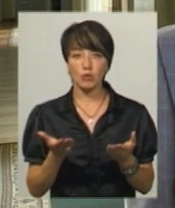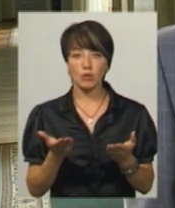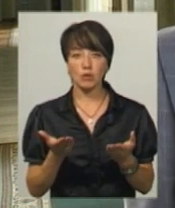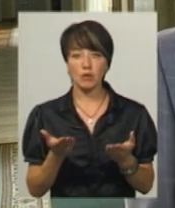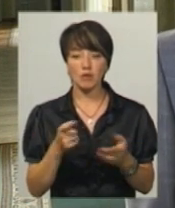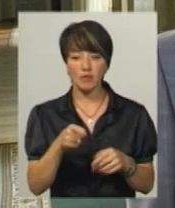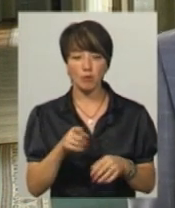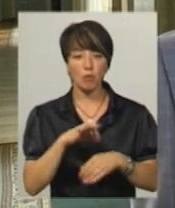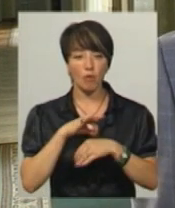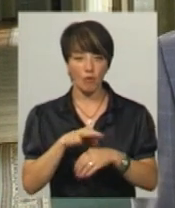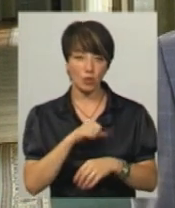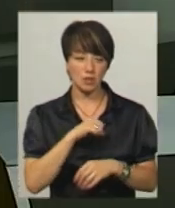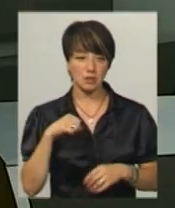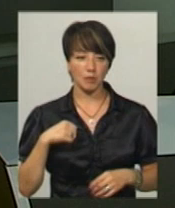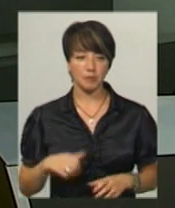яку він проводив.